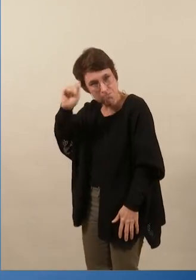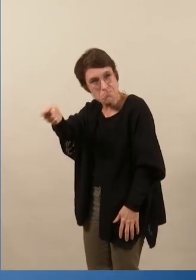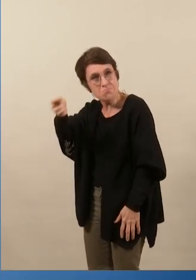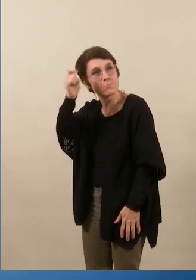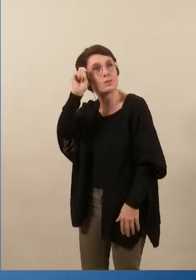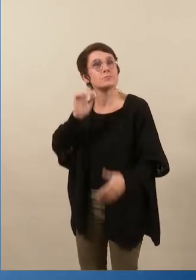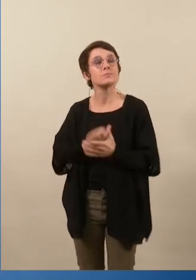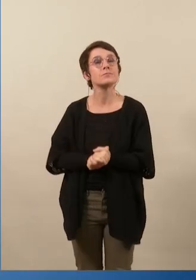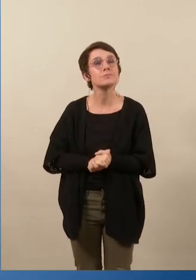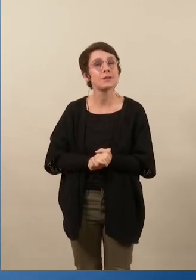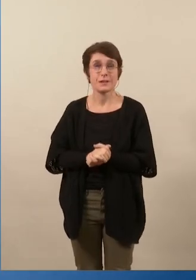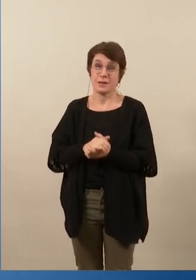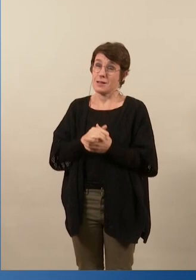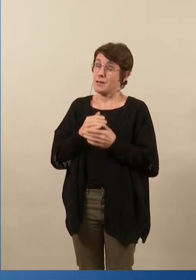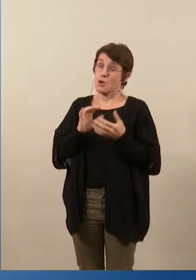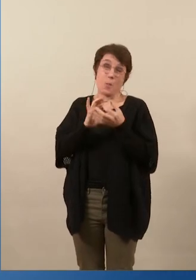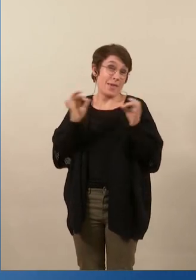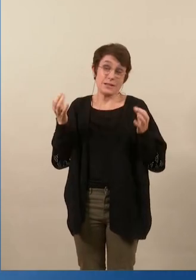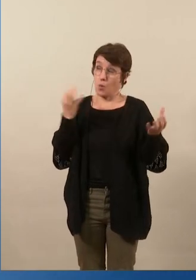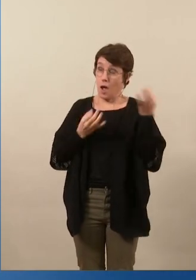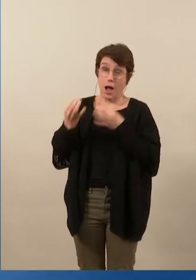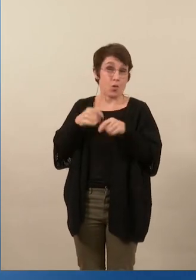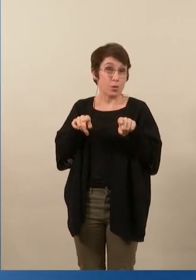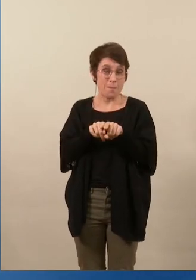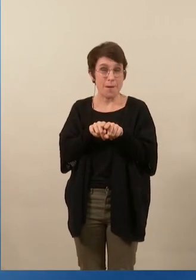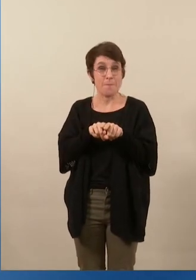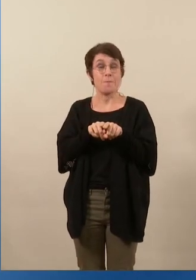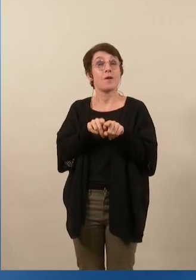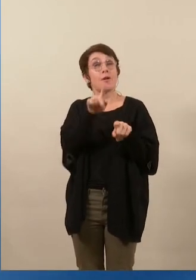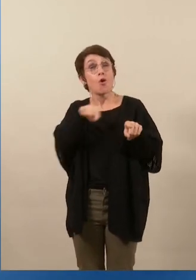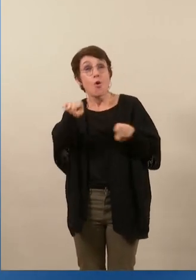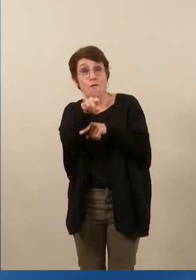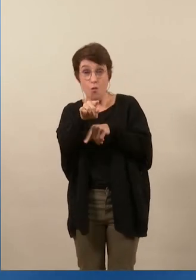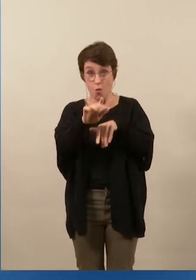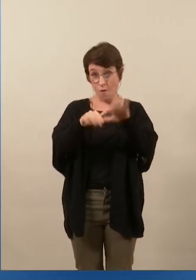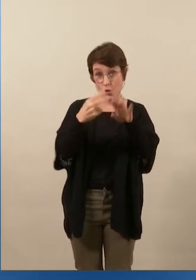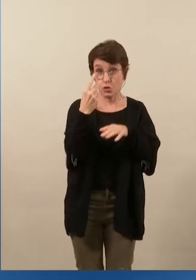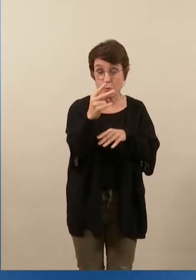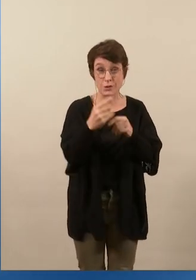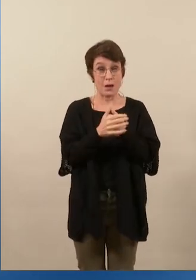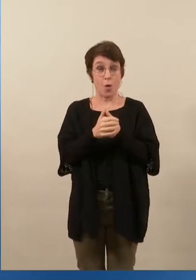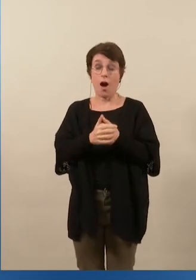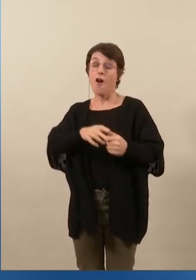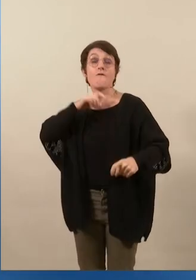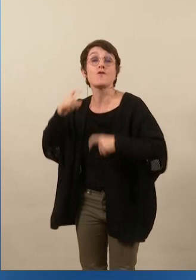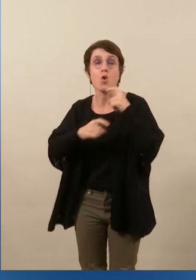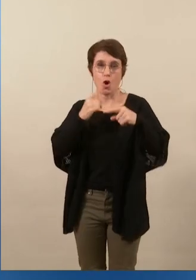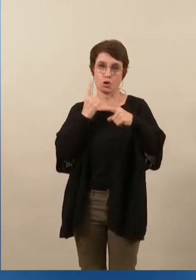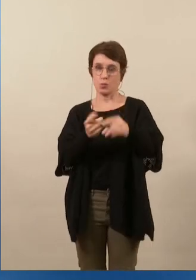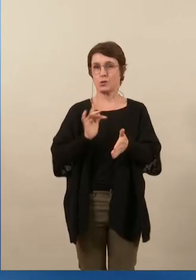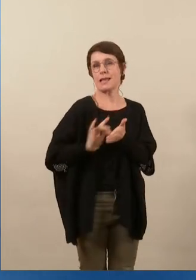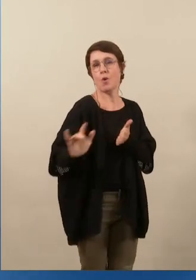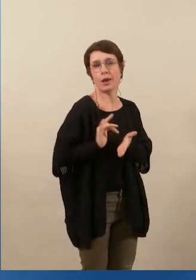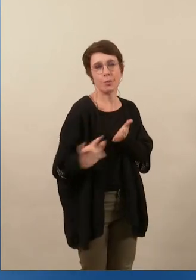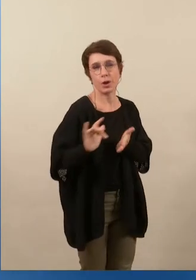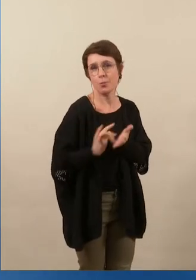même violence et hypocrisie sont les deux mamelles de votre fonctionnement enfin